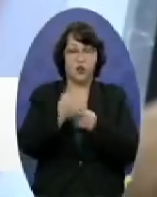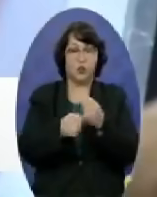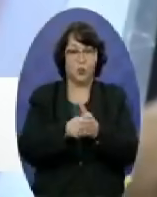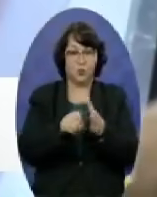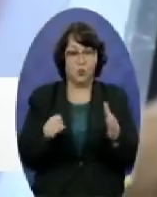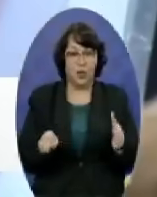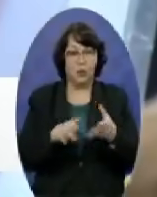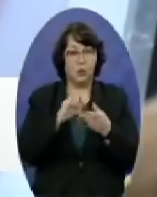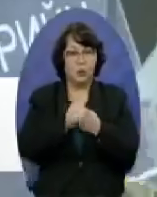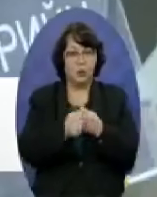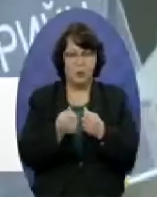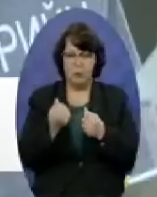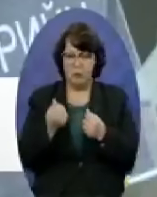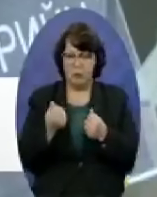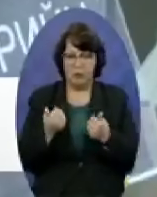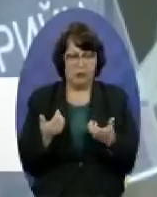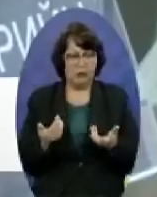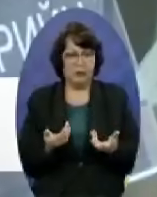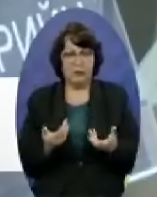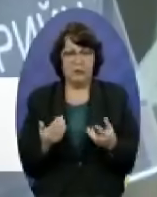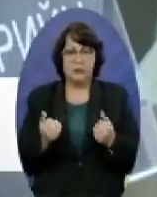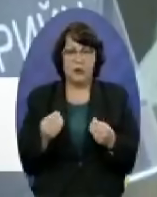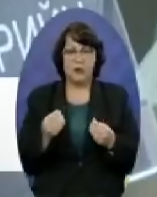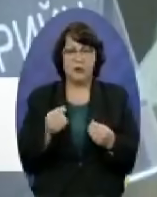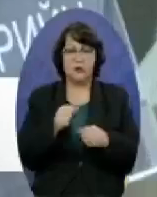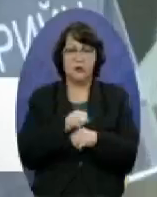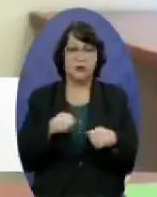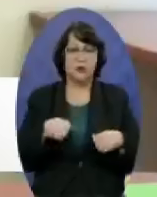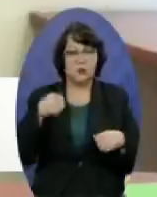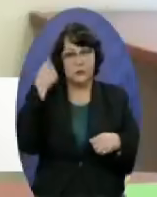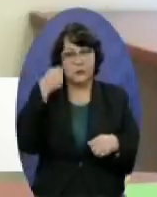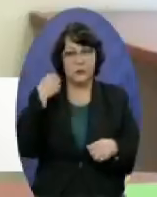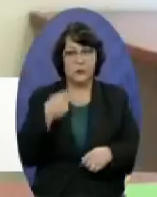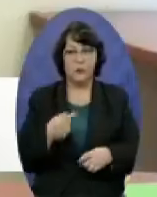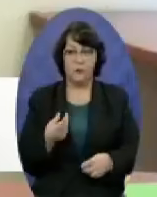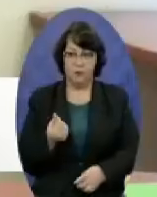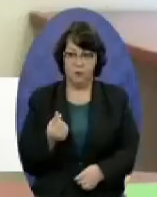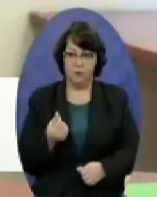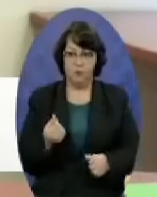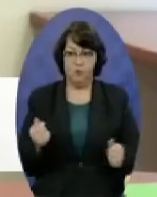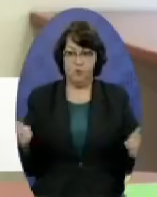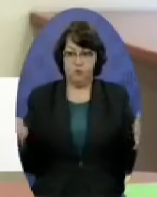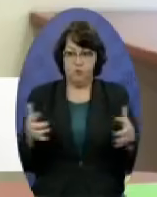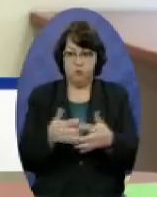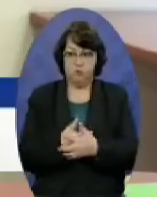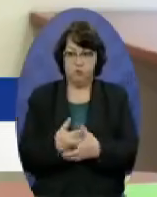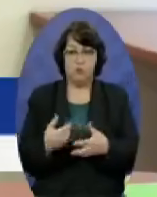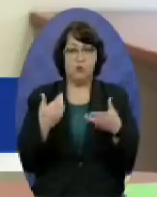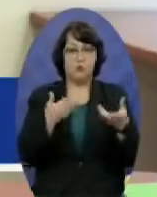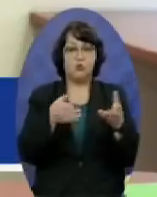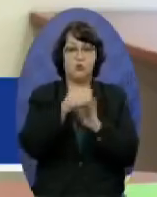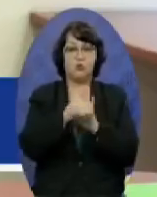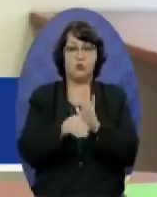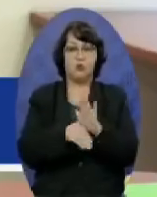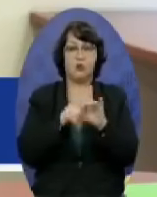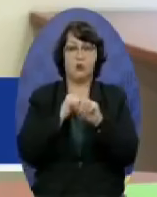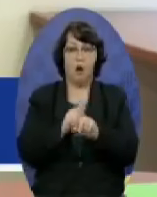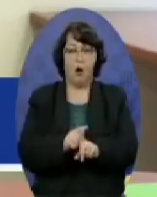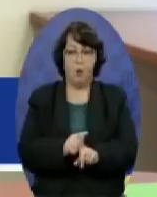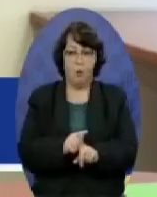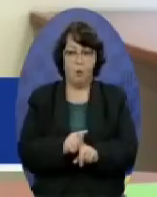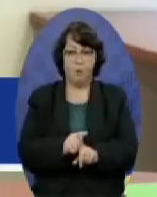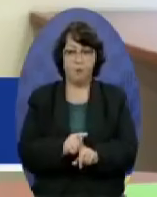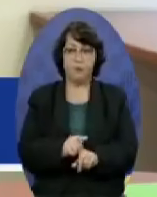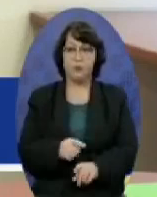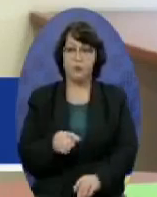шимтгэлийг төлөхөд хүндрэл үүсэх эрсдэлтэй гэж харж байгаа юм байна. Мөнгөг бол нэг дор бүм өгнө. Журам дээр тэгээ заачсан байж байгаа.